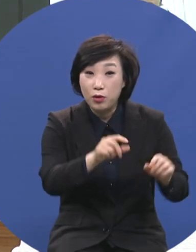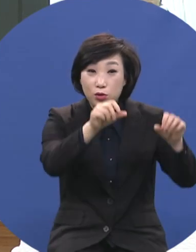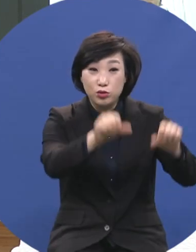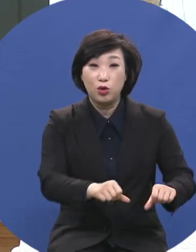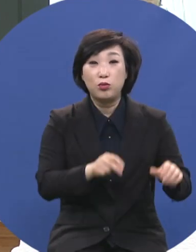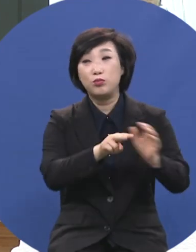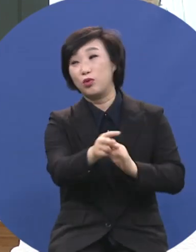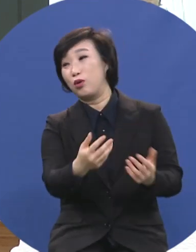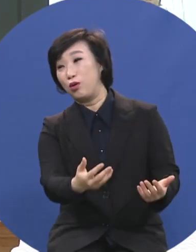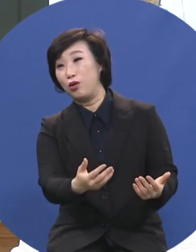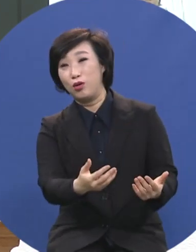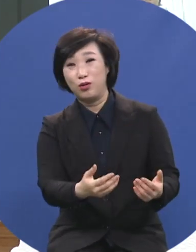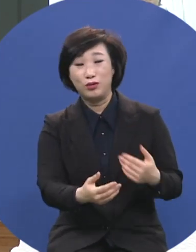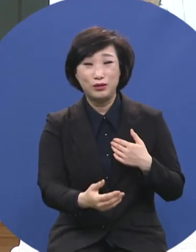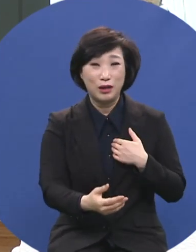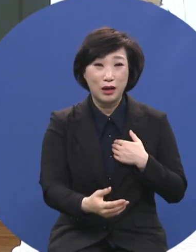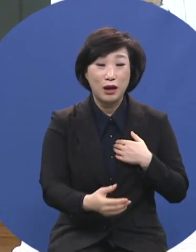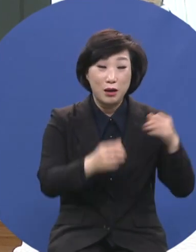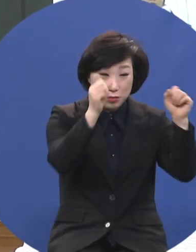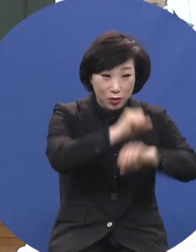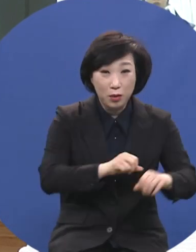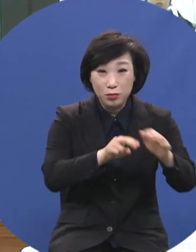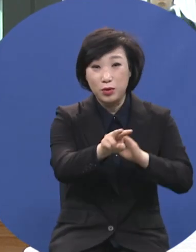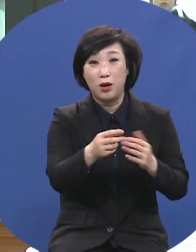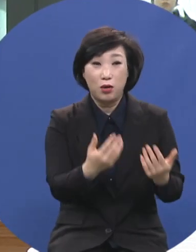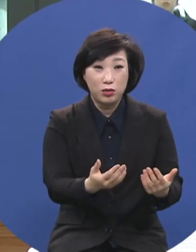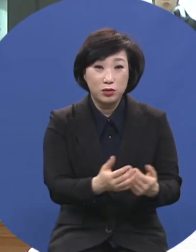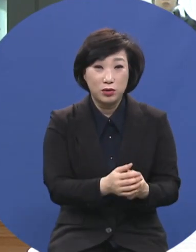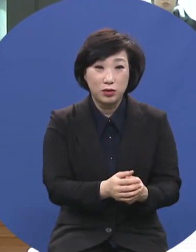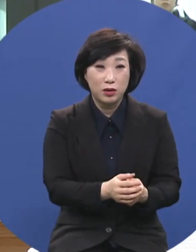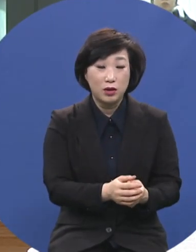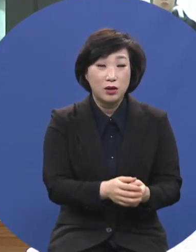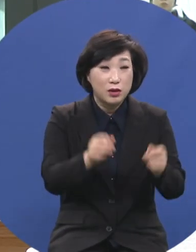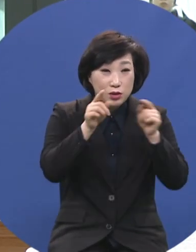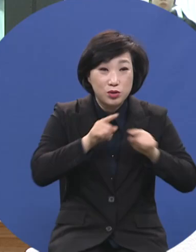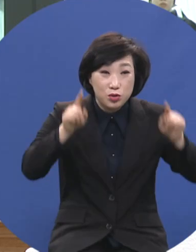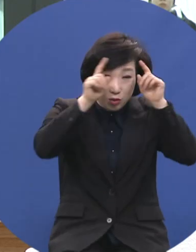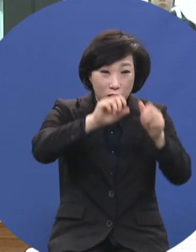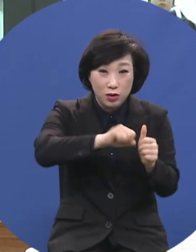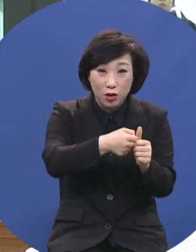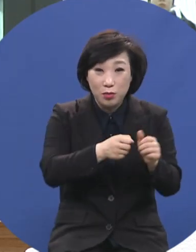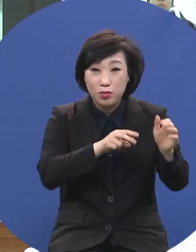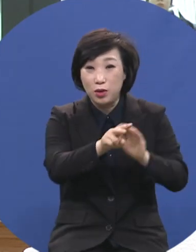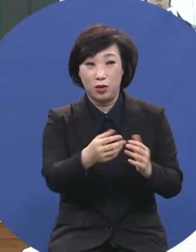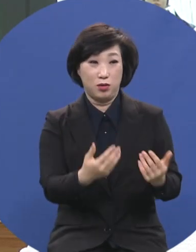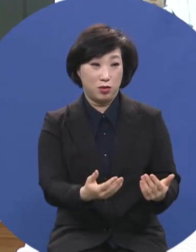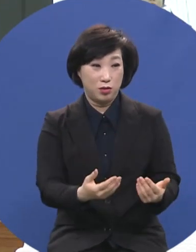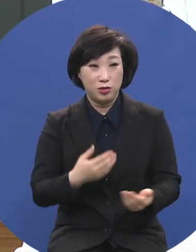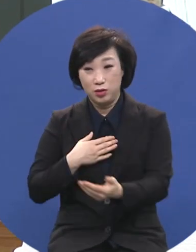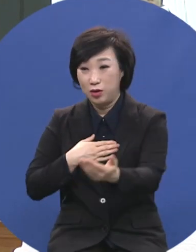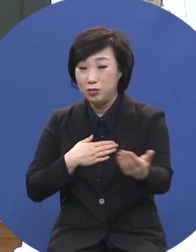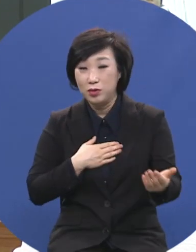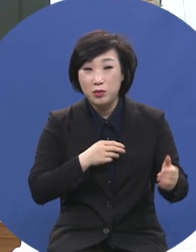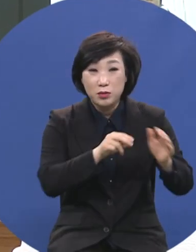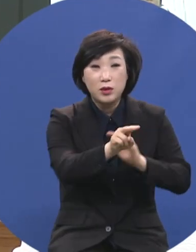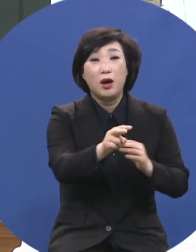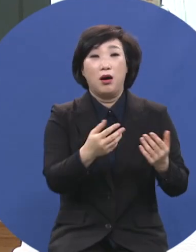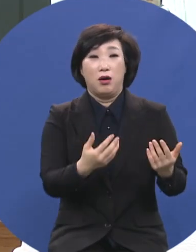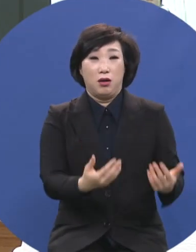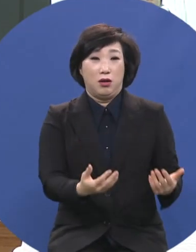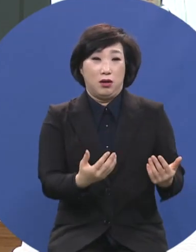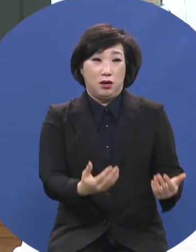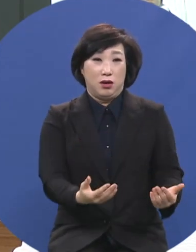저주를, 무엇을? 멸망을, 무엇을? 지옥의 형벌을 어떻게 피할 수